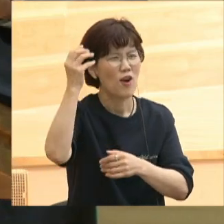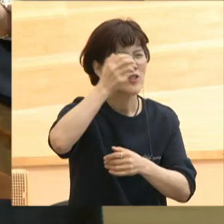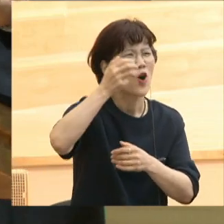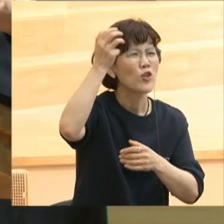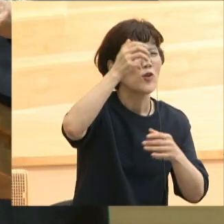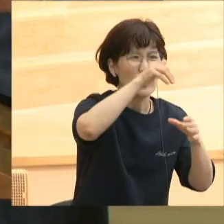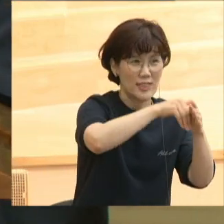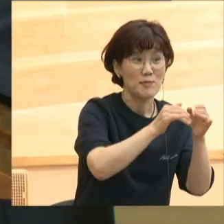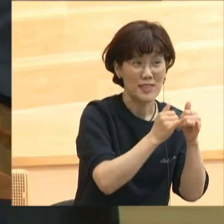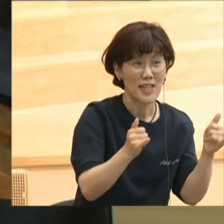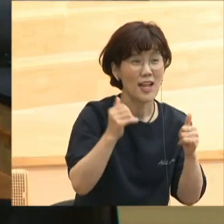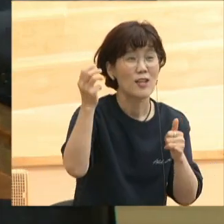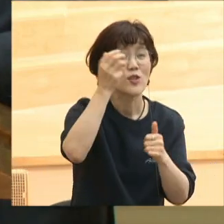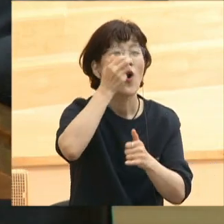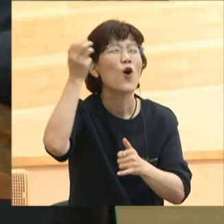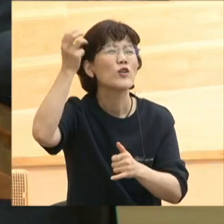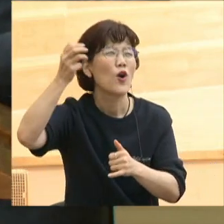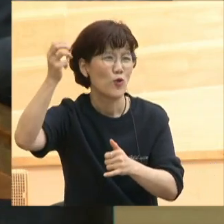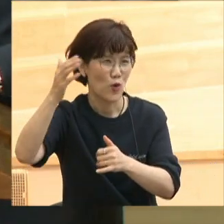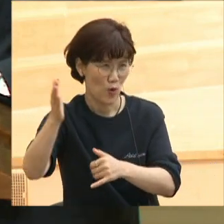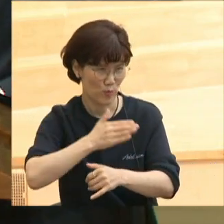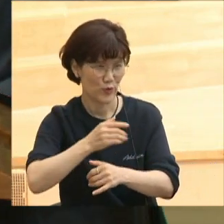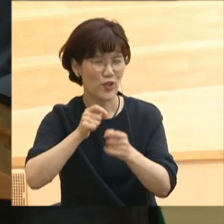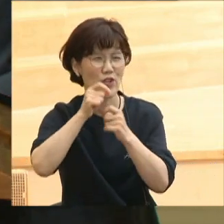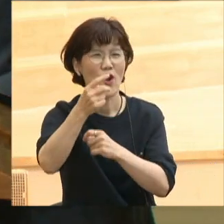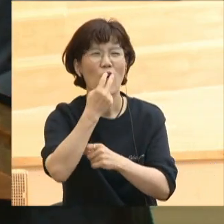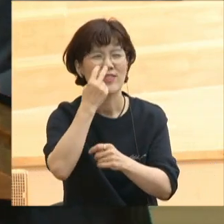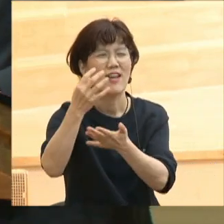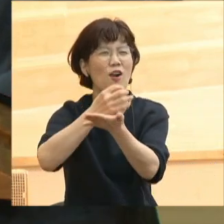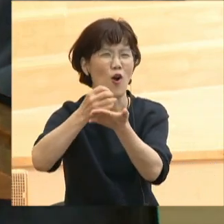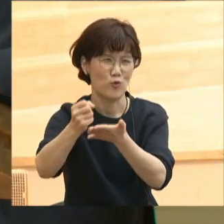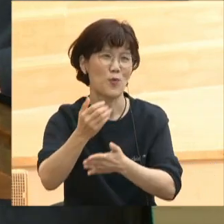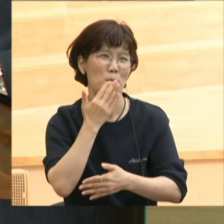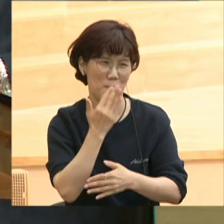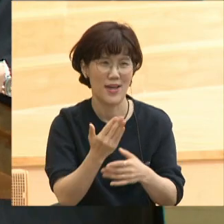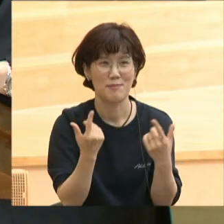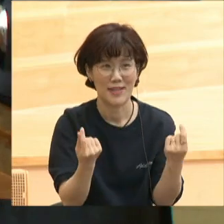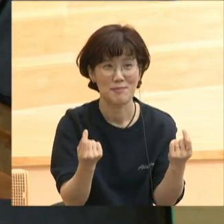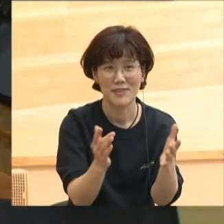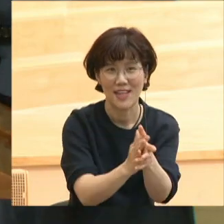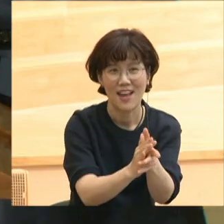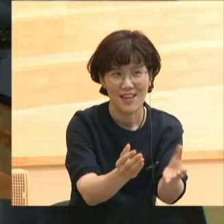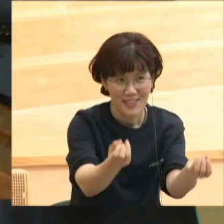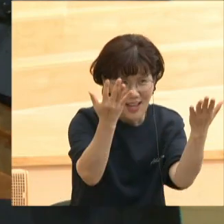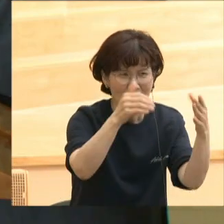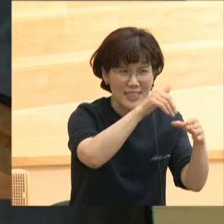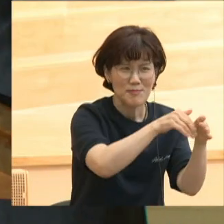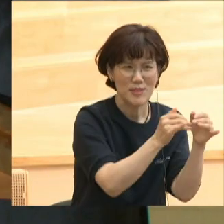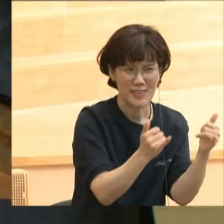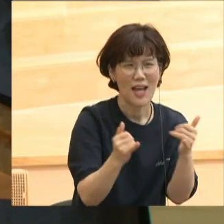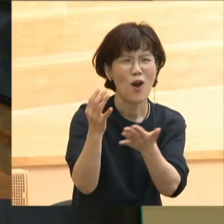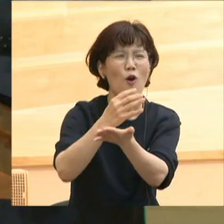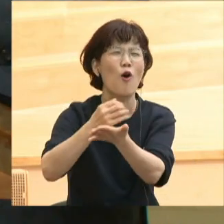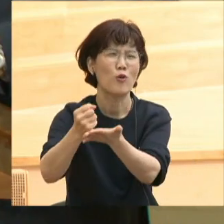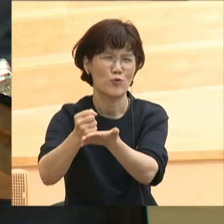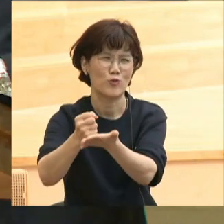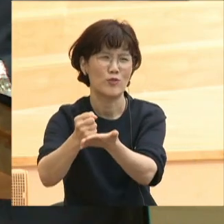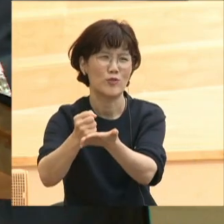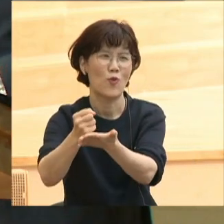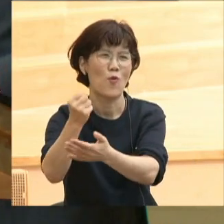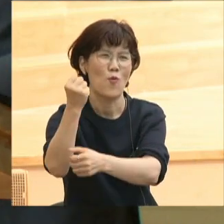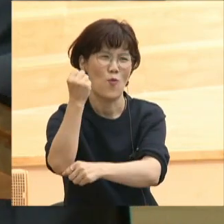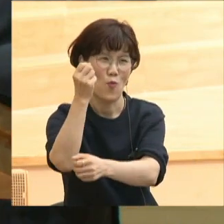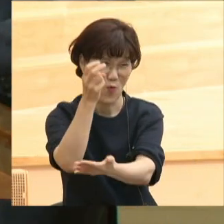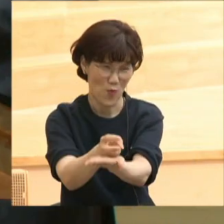심는 자는 성령으로부터 영생을 거두리라. 할렐루야. 심는 자가 거두는 원리가 딱